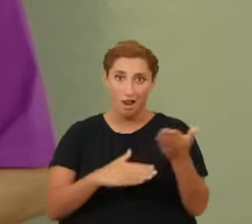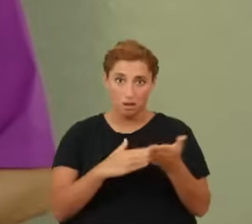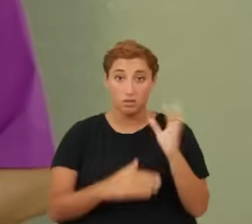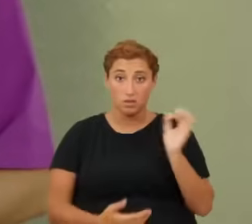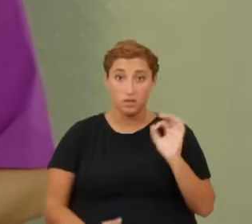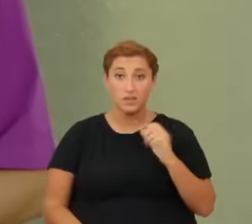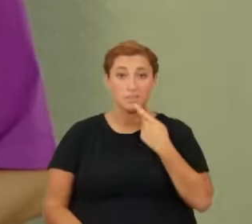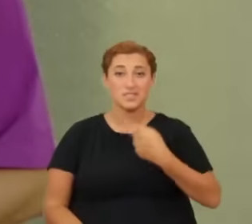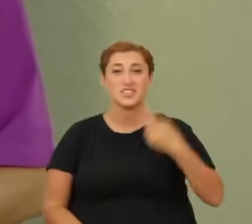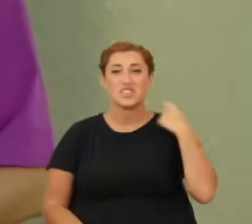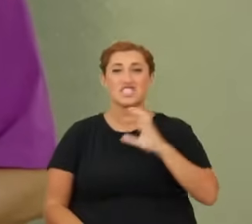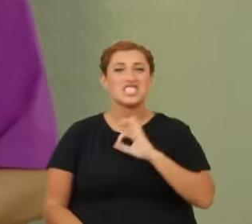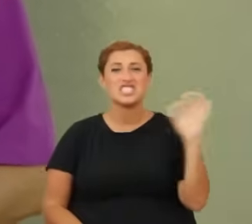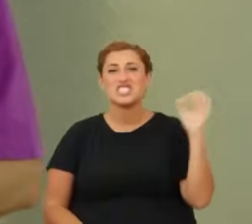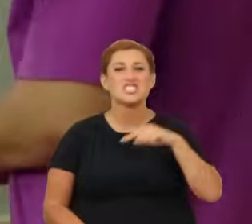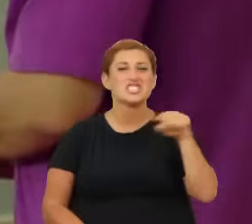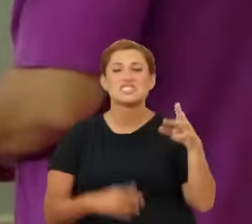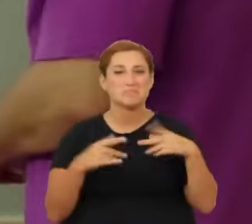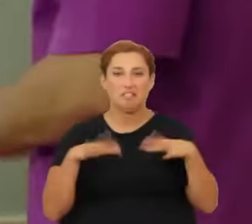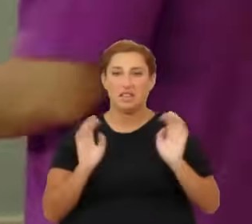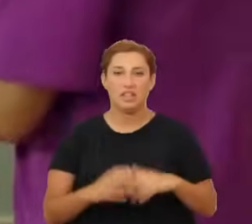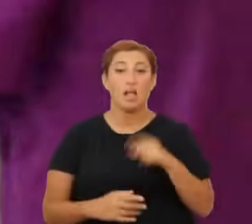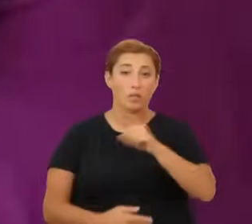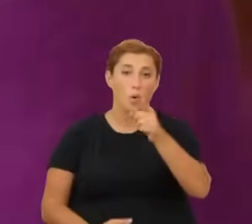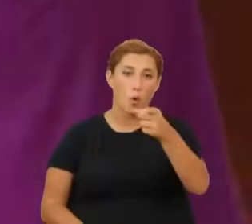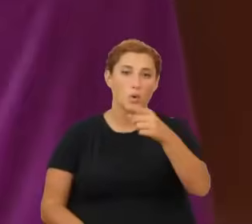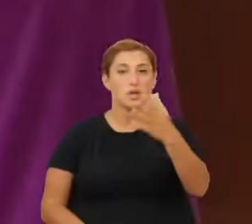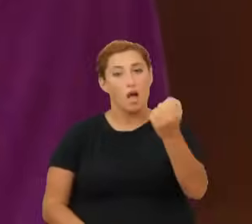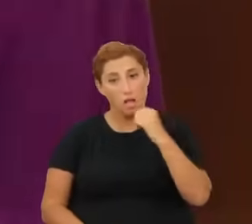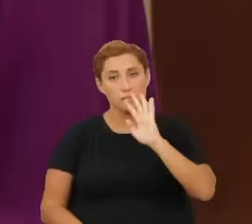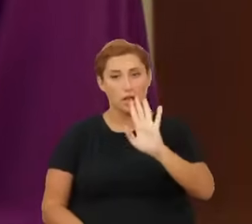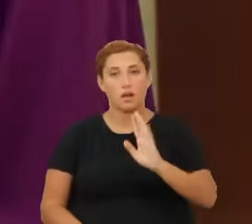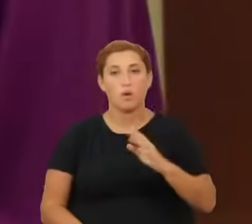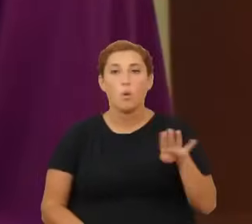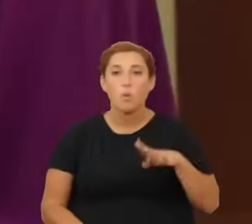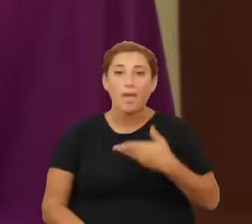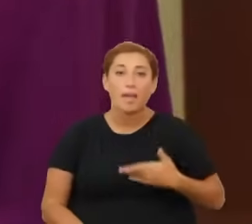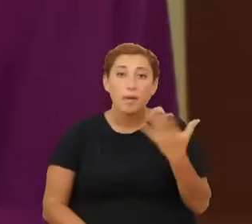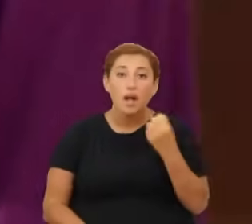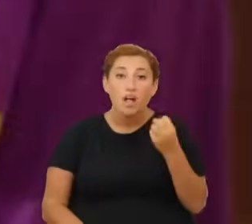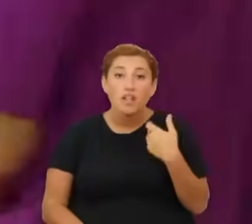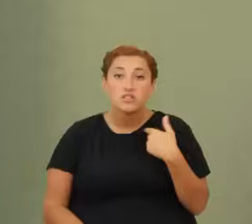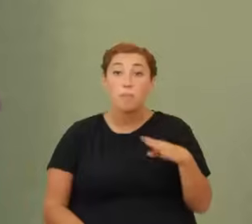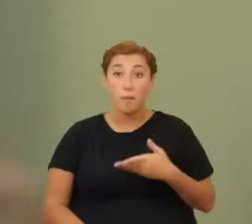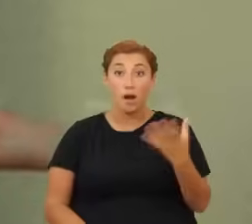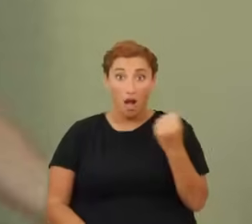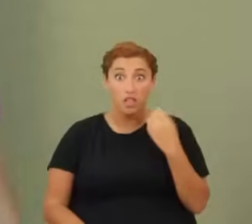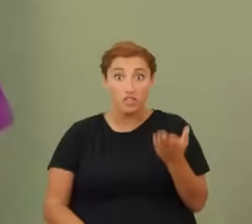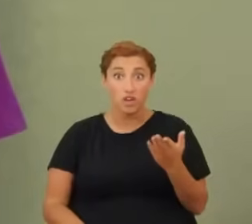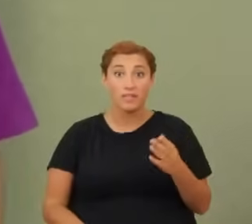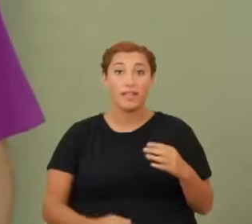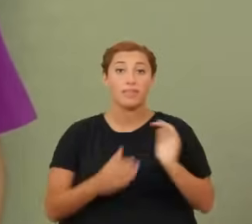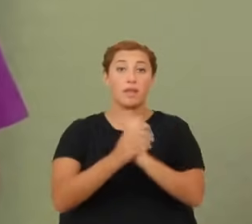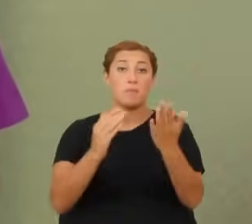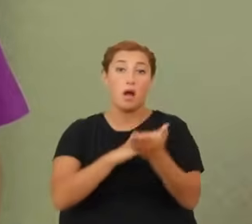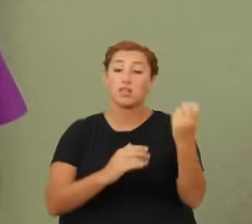canım. Geçen seneki hiç piyasa hiç şey değil yani. Hatta şunu sen al anne, bir dakika. Oğlum ekmek falan alacağım daha. Ekmek dünya alacağım da şey,